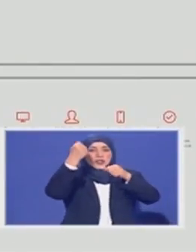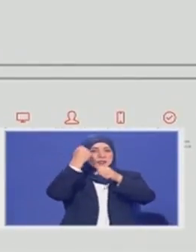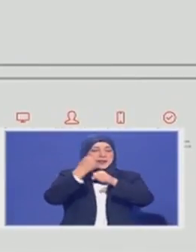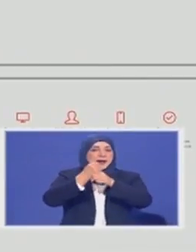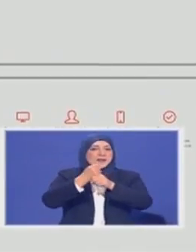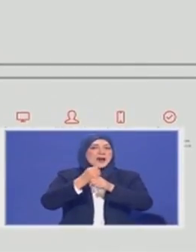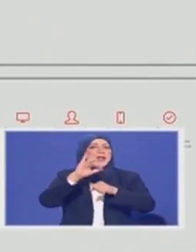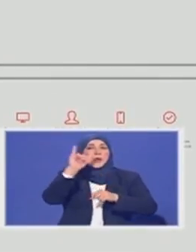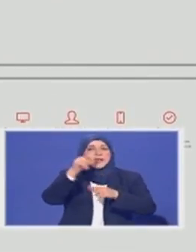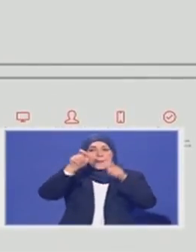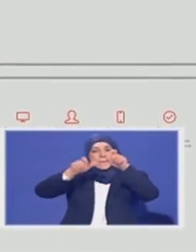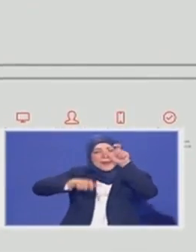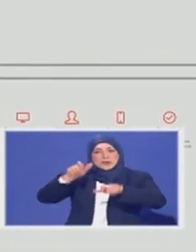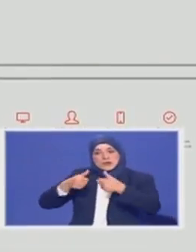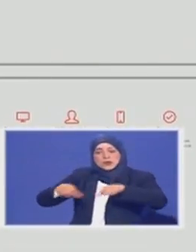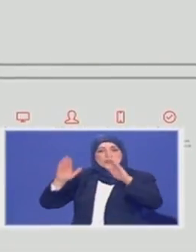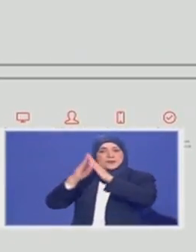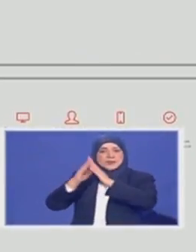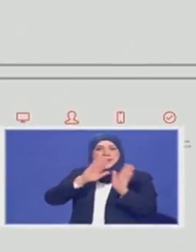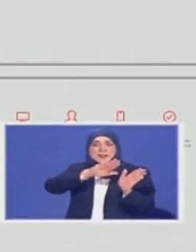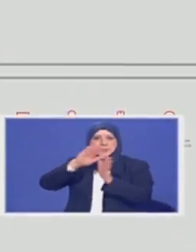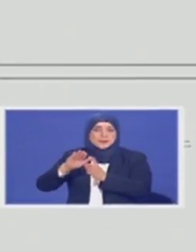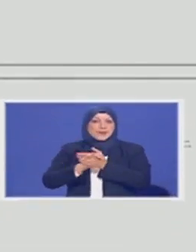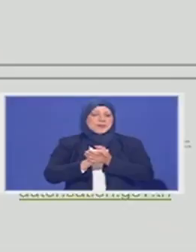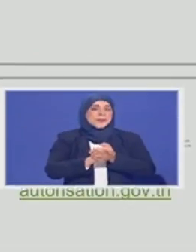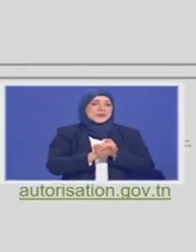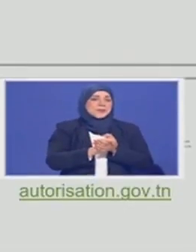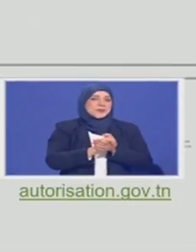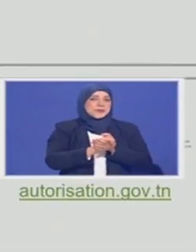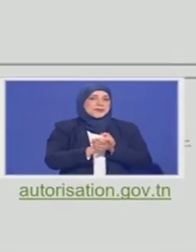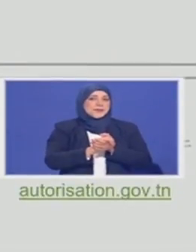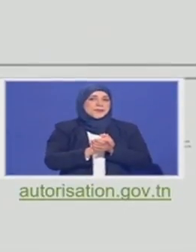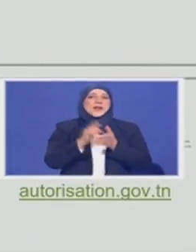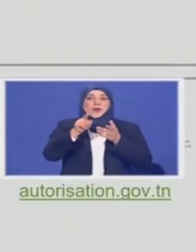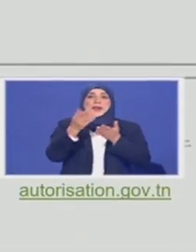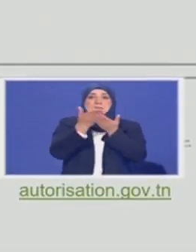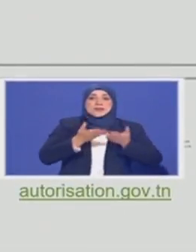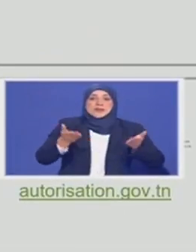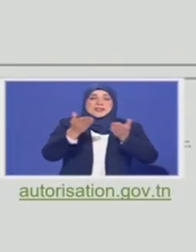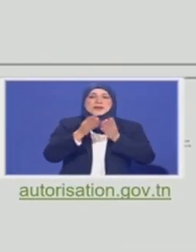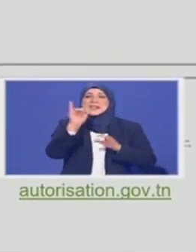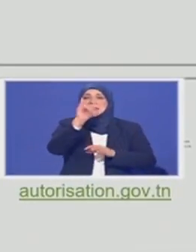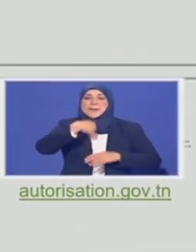وقاية اللي هي باش تخولنا الجيولوكاليزاسيون،